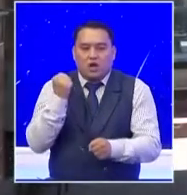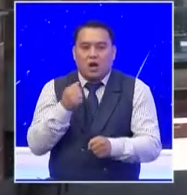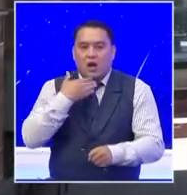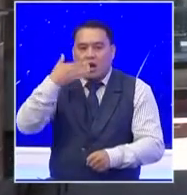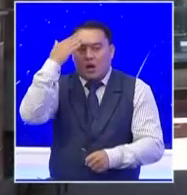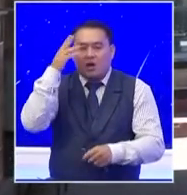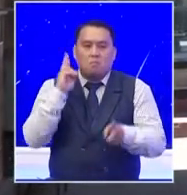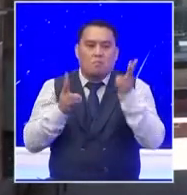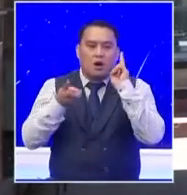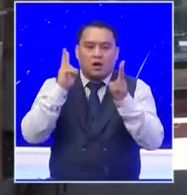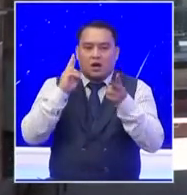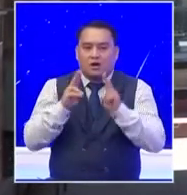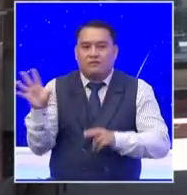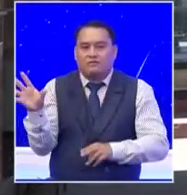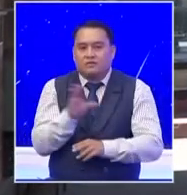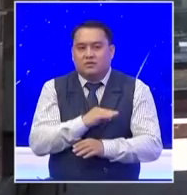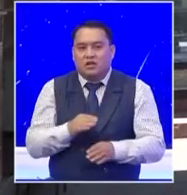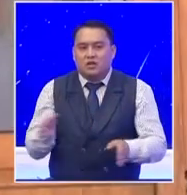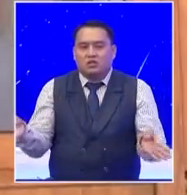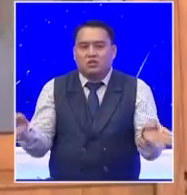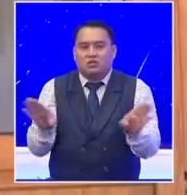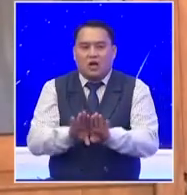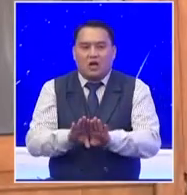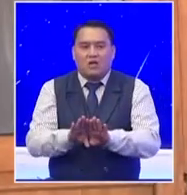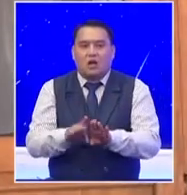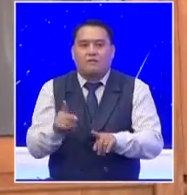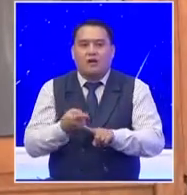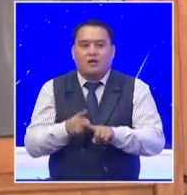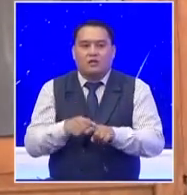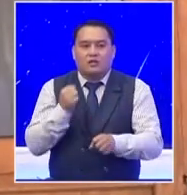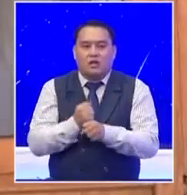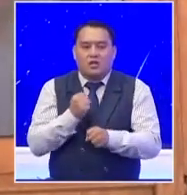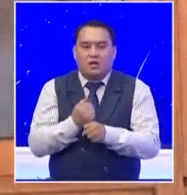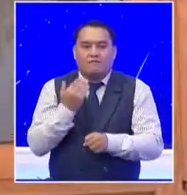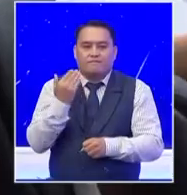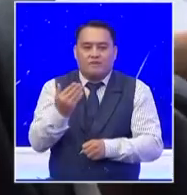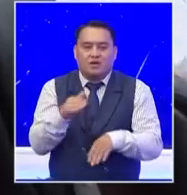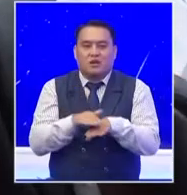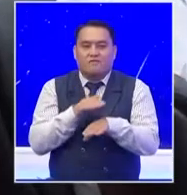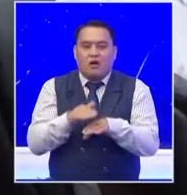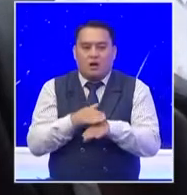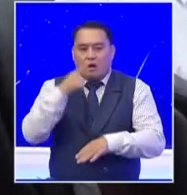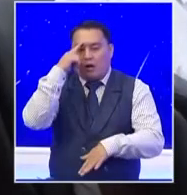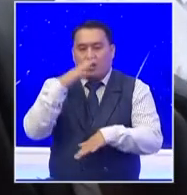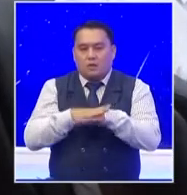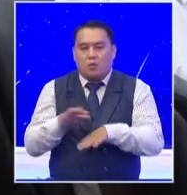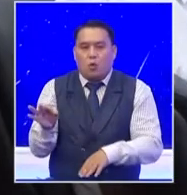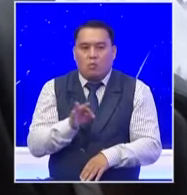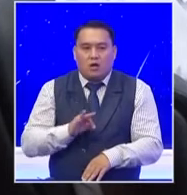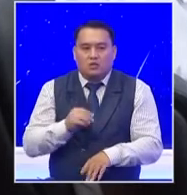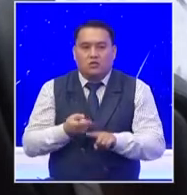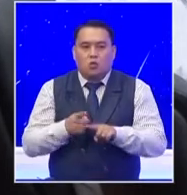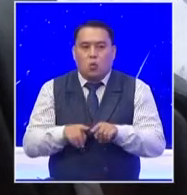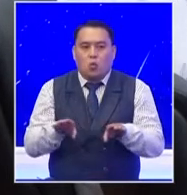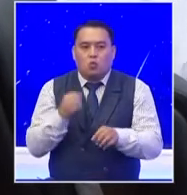Летники, парикмахерские, салоны красоты, пляжи закрыты. Однако это делается ради вашего же блага, заявил Амандык Баталов. Именно